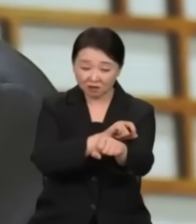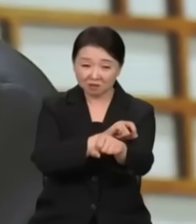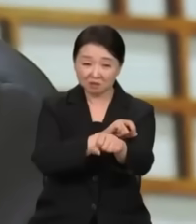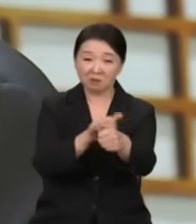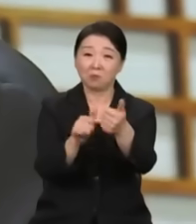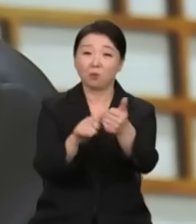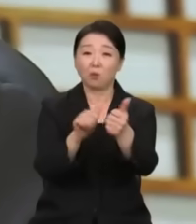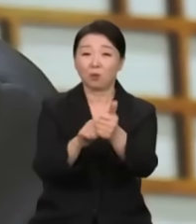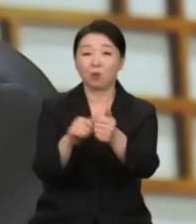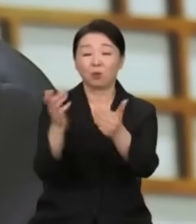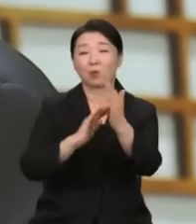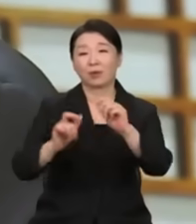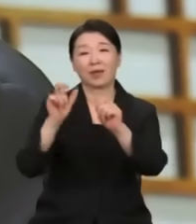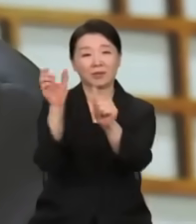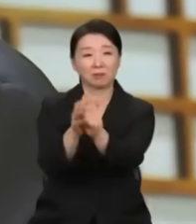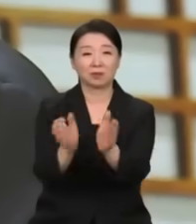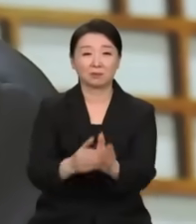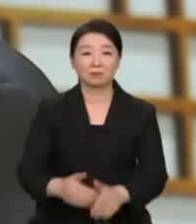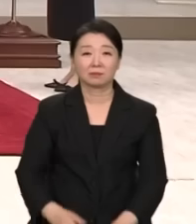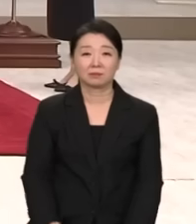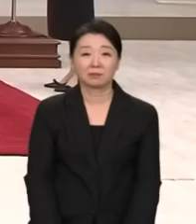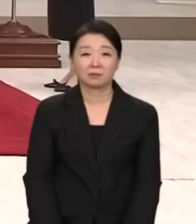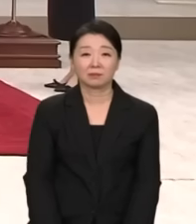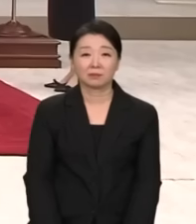이 소식은 김태영 기자입니다.